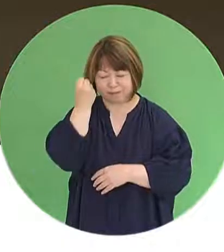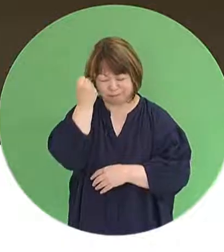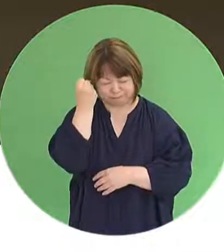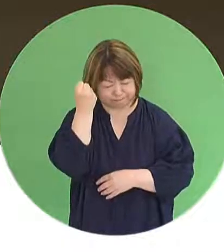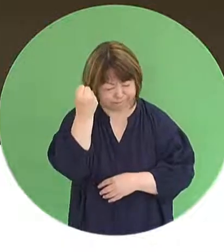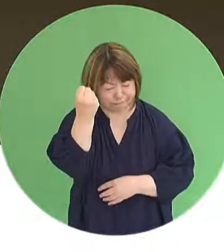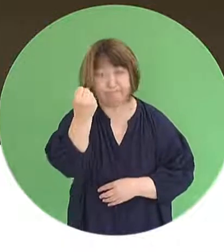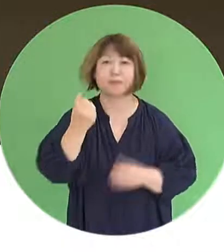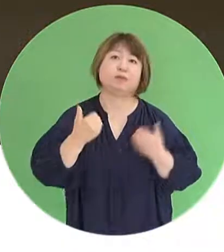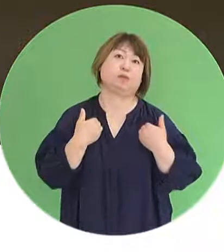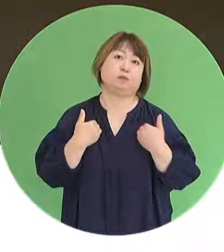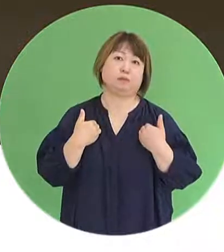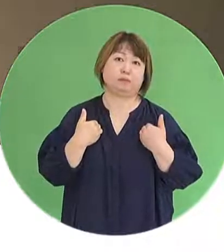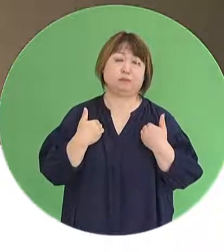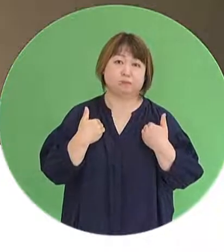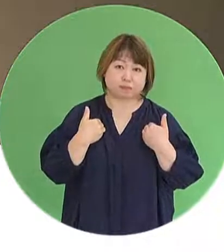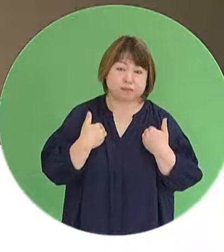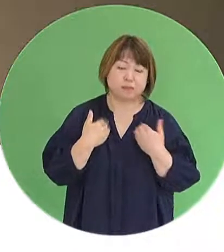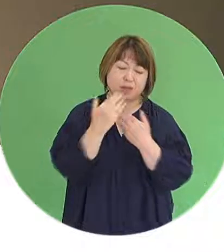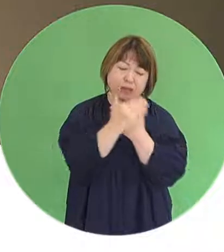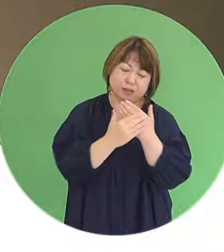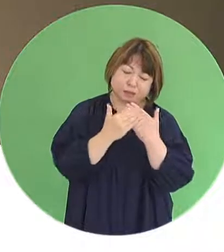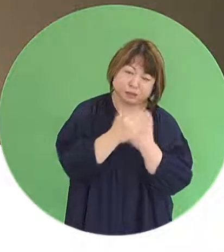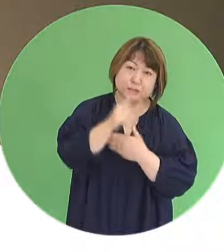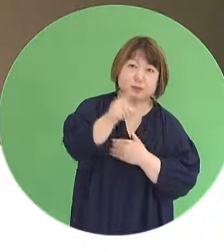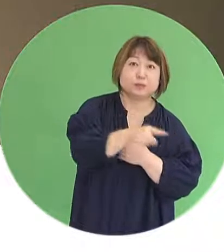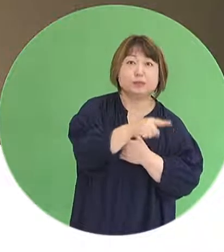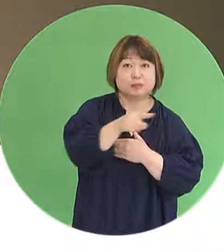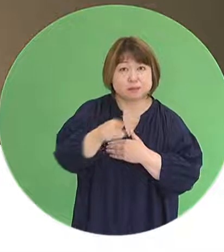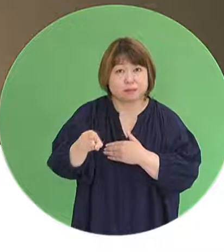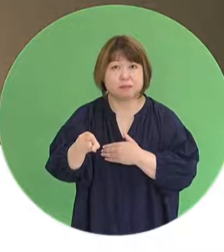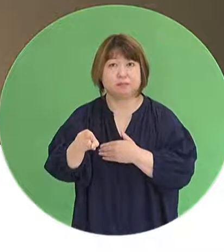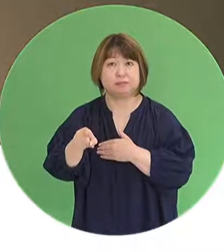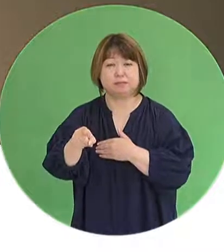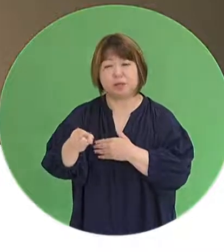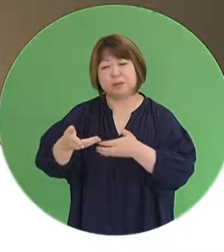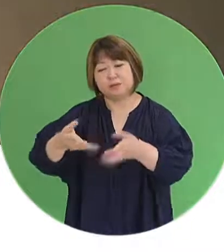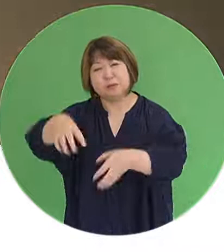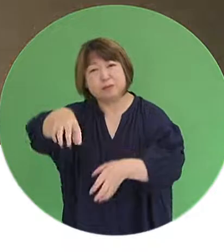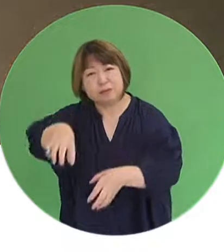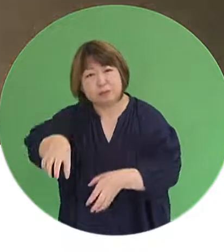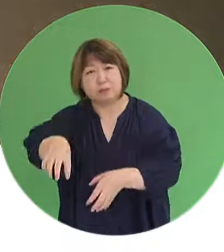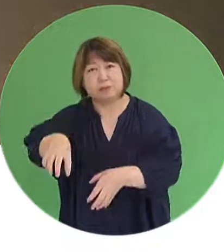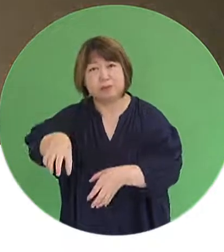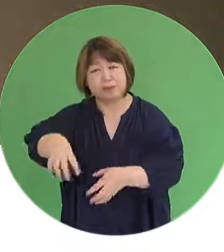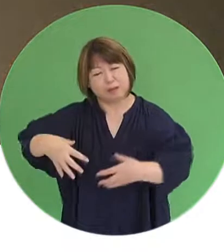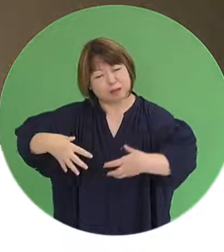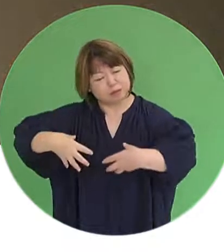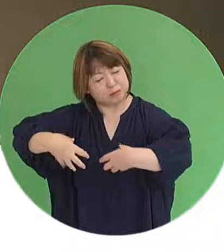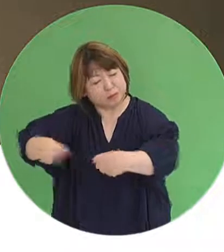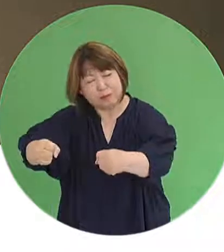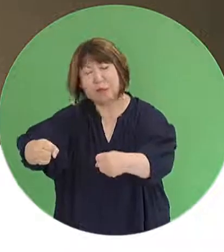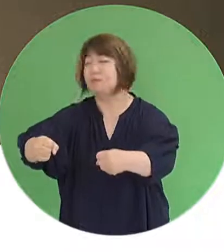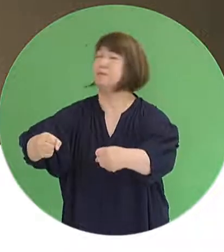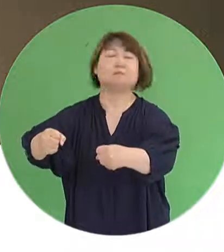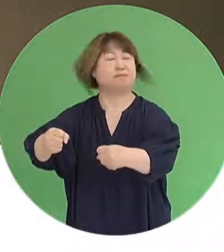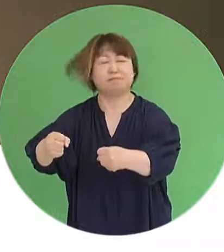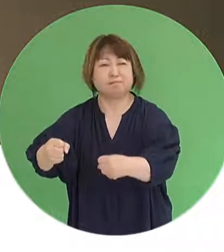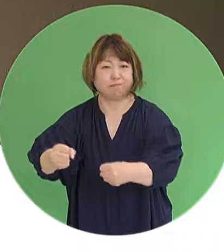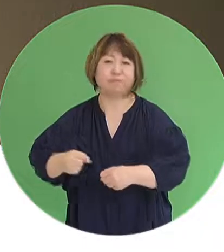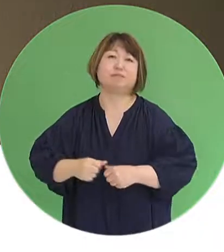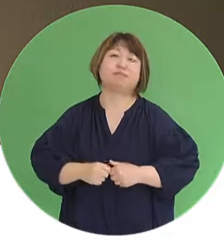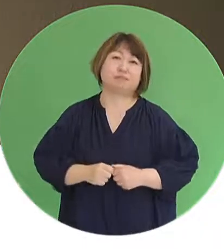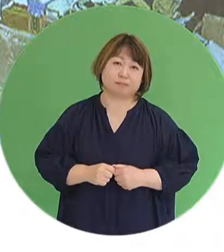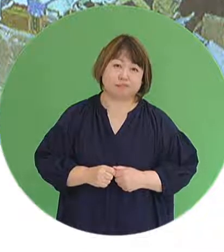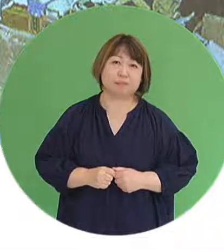ことってあると思うんですね。愛する人、愛するふるさとをもう二度と奪われたくはないっていうのはもう本当にその思いは